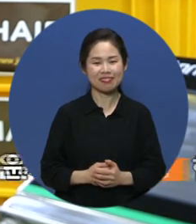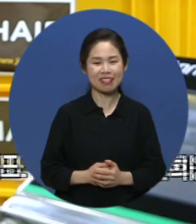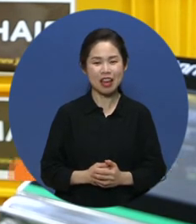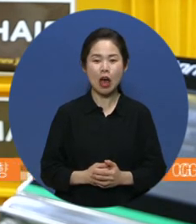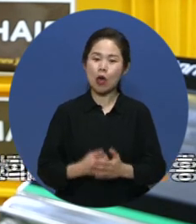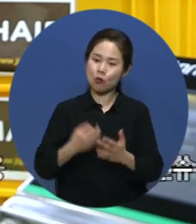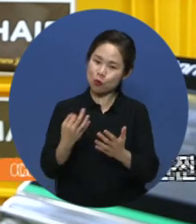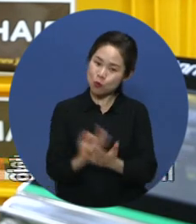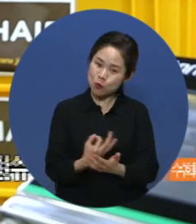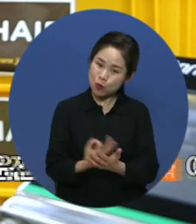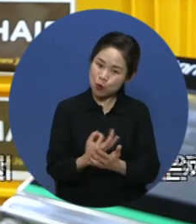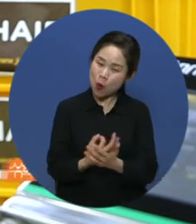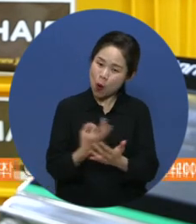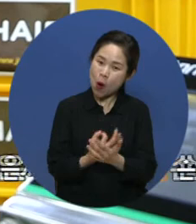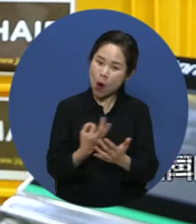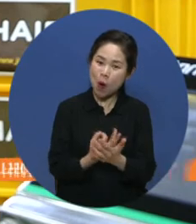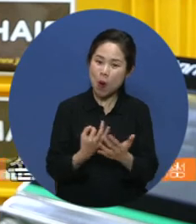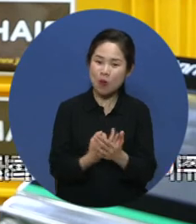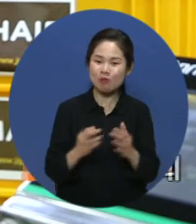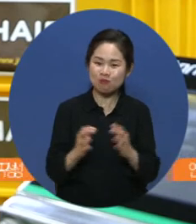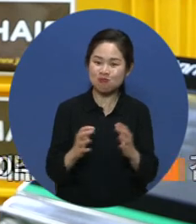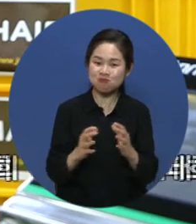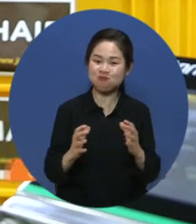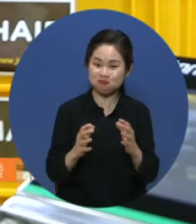돈을 많이 벌어서